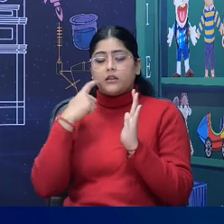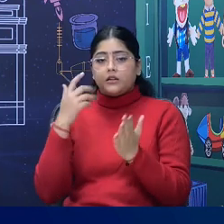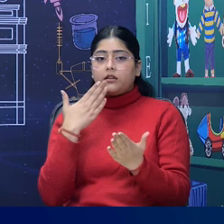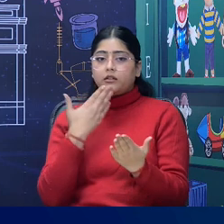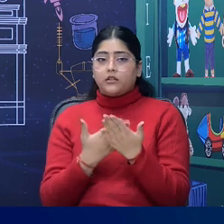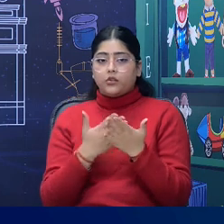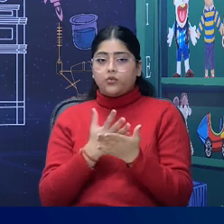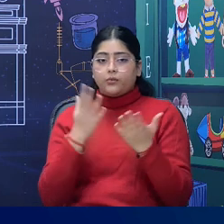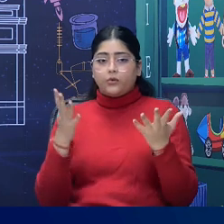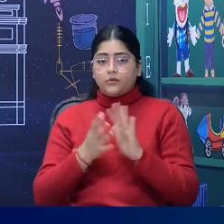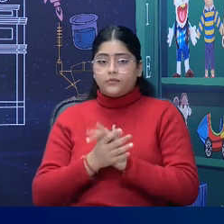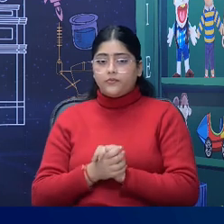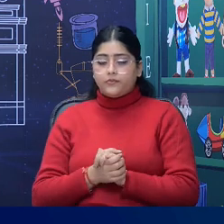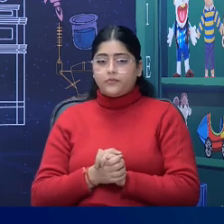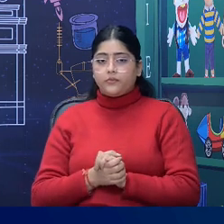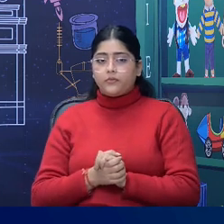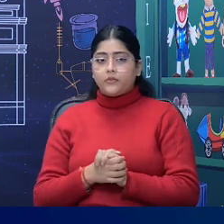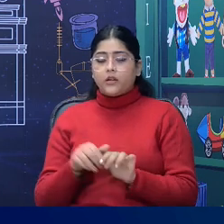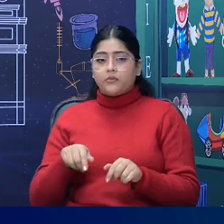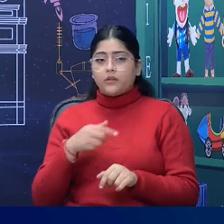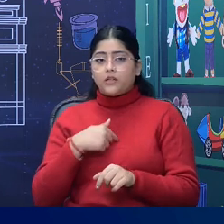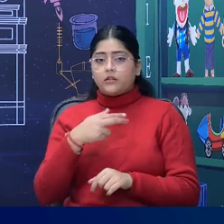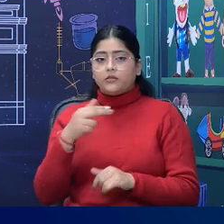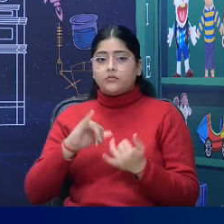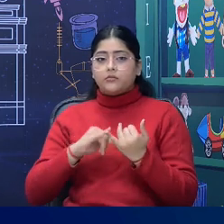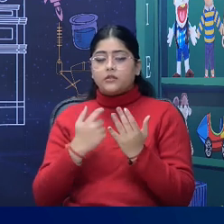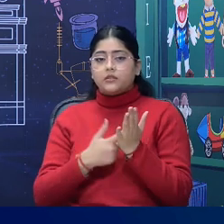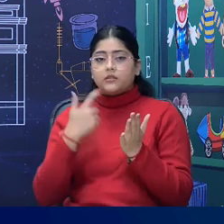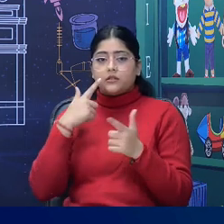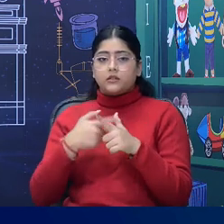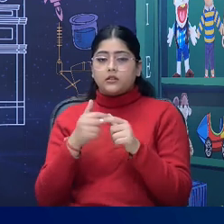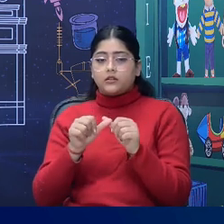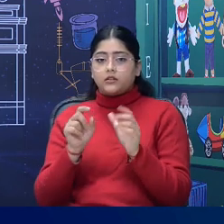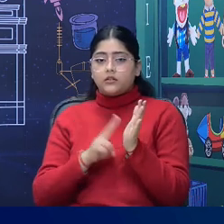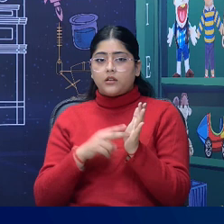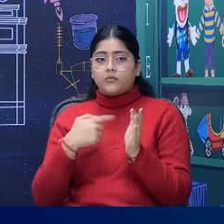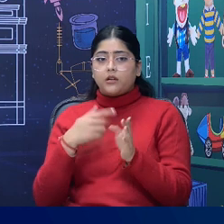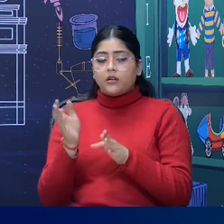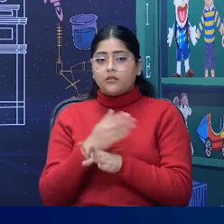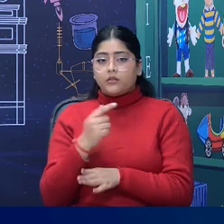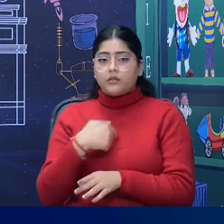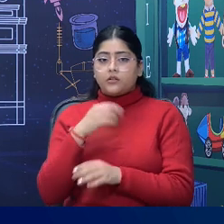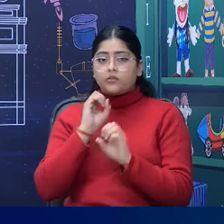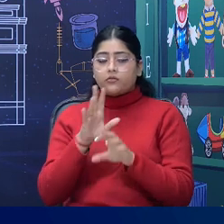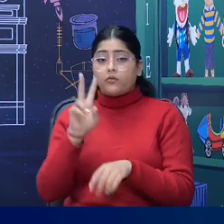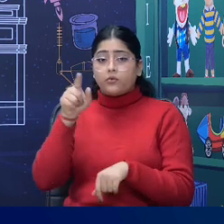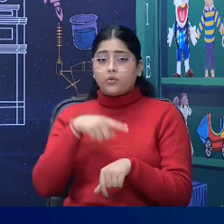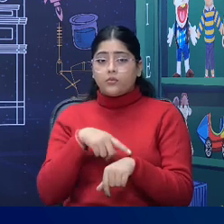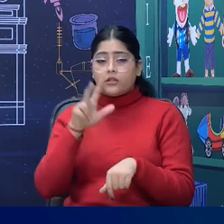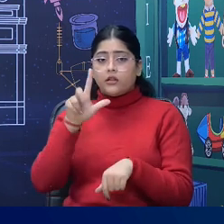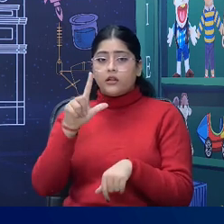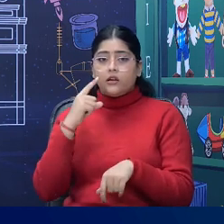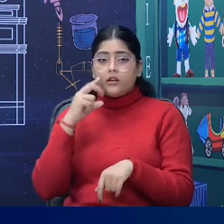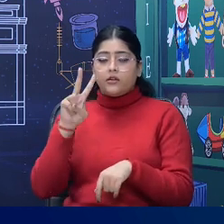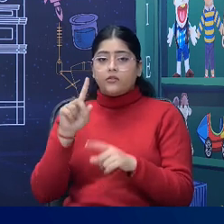के लिए मैं सुरजन राजपूत इससे पहले कि आपसे अनुमति लूं पर आपको यह बता दूं कि हमारा 2 बजे का जो लाइव सत्र है वह